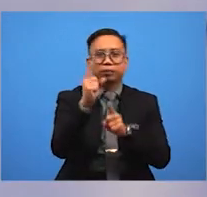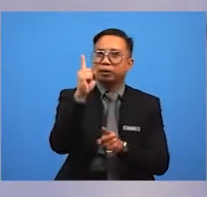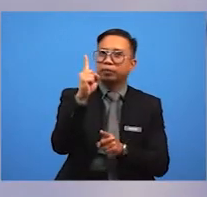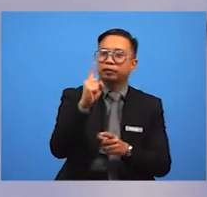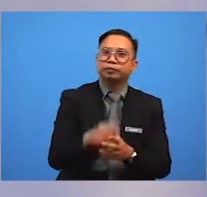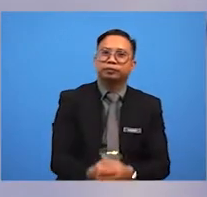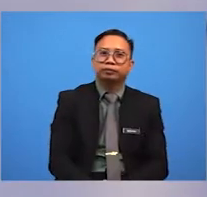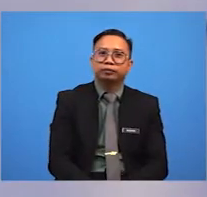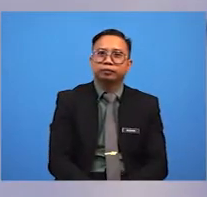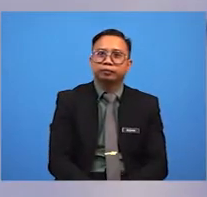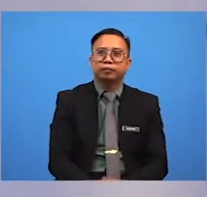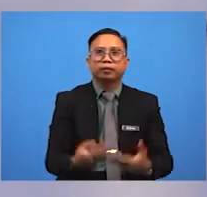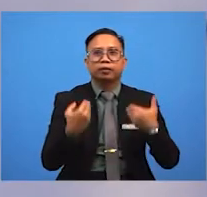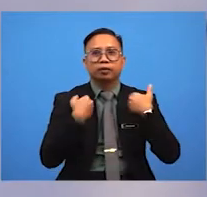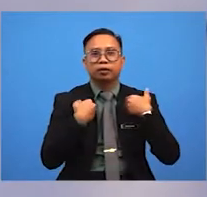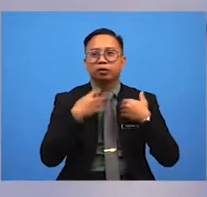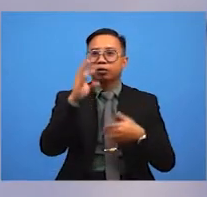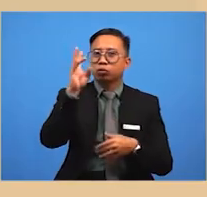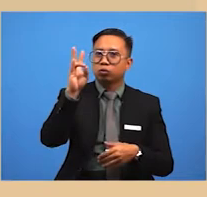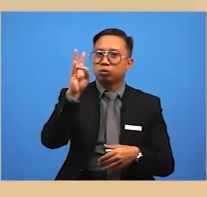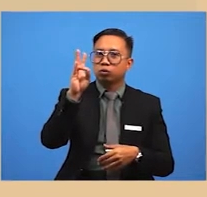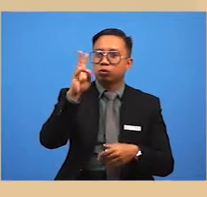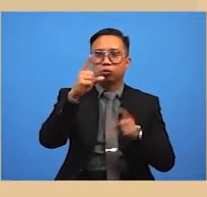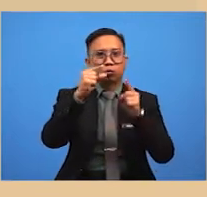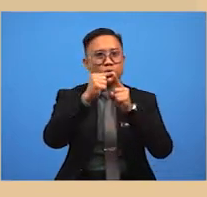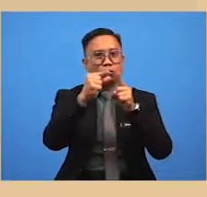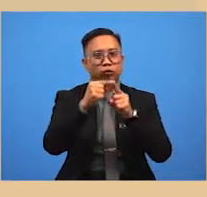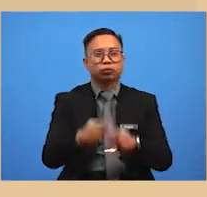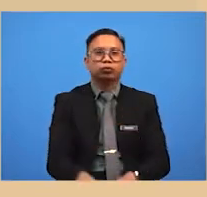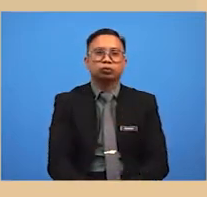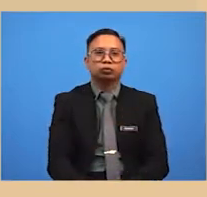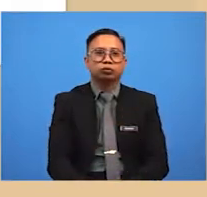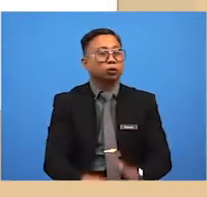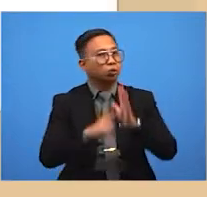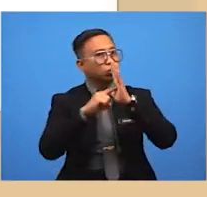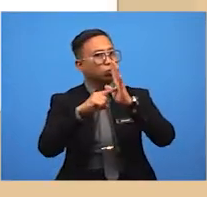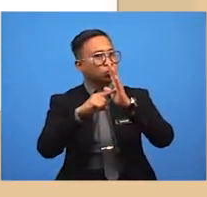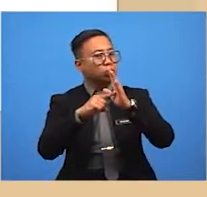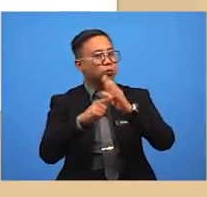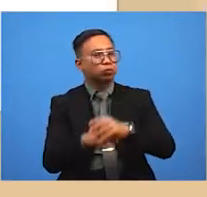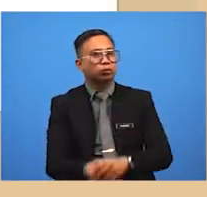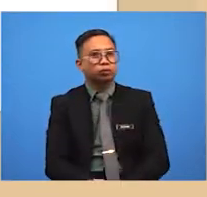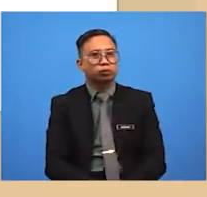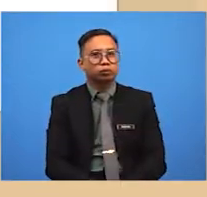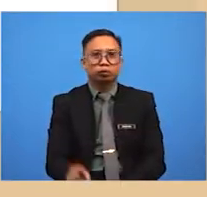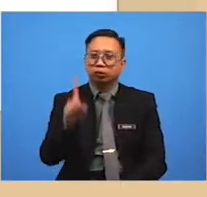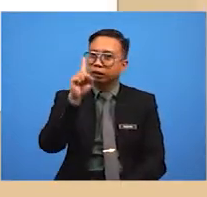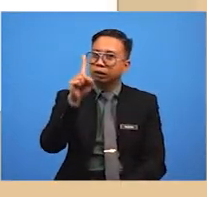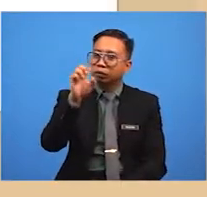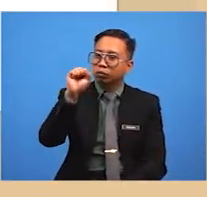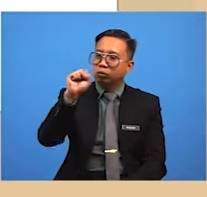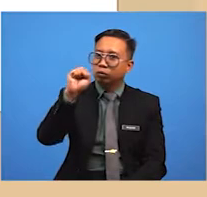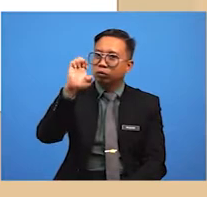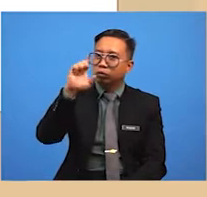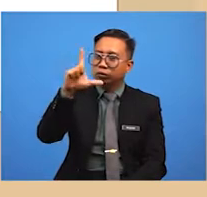pertama mempunyai 7 huruf. Petunjuk dalam gambar menunjukkan satu sel